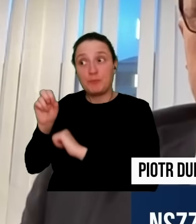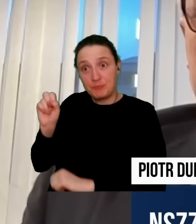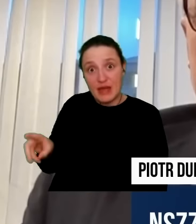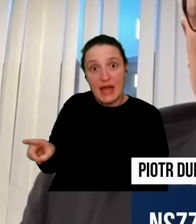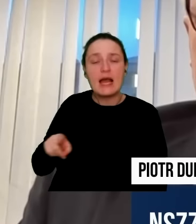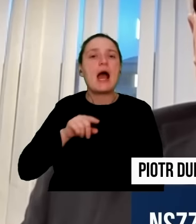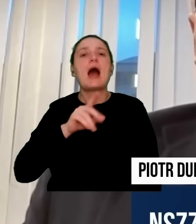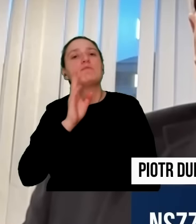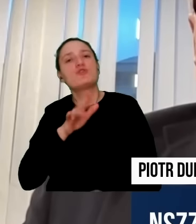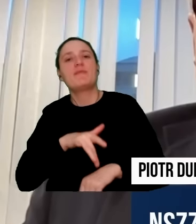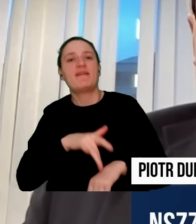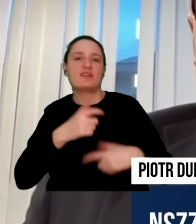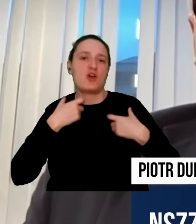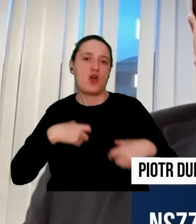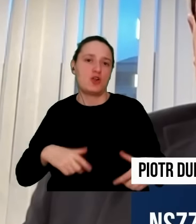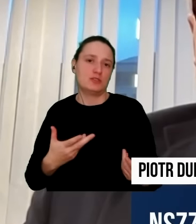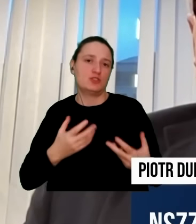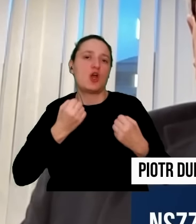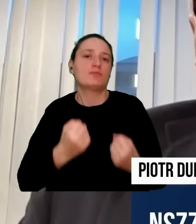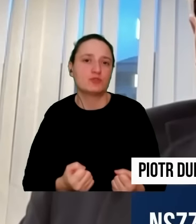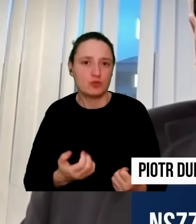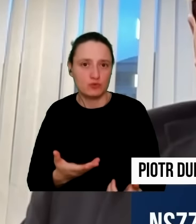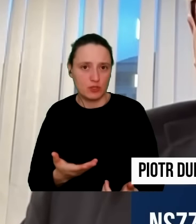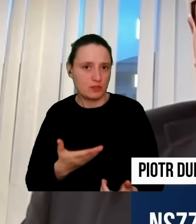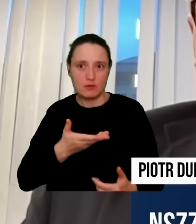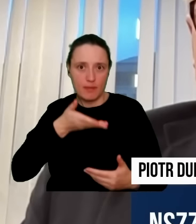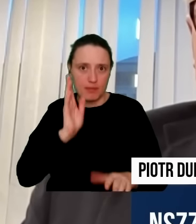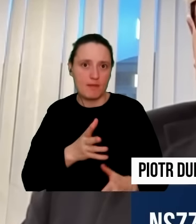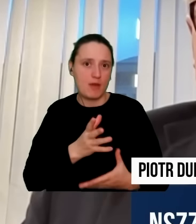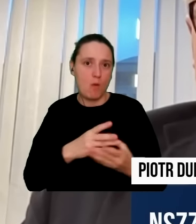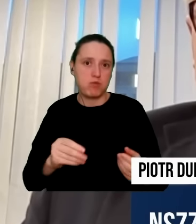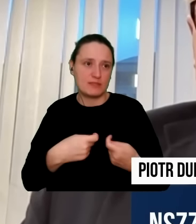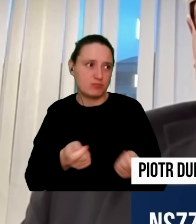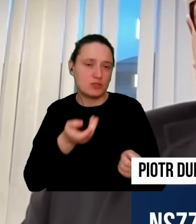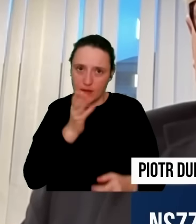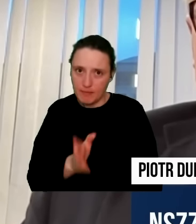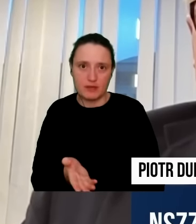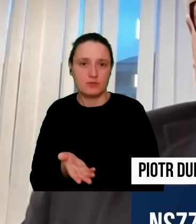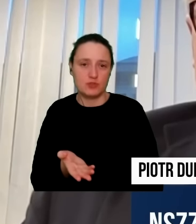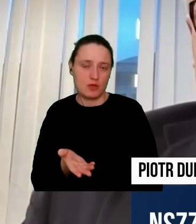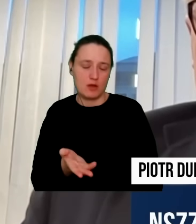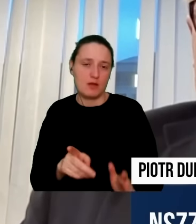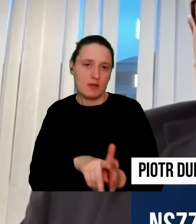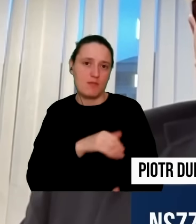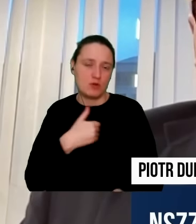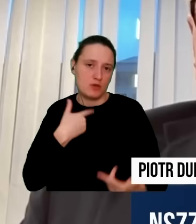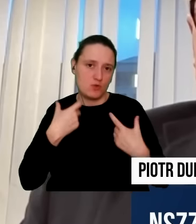tym, że oni po prostu nie mają szans na opłacalną sprzedaż swoich produktów